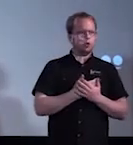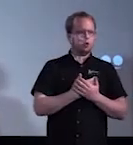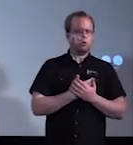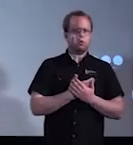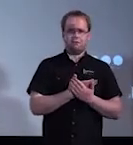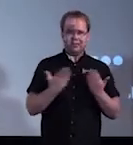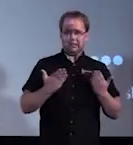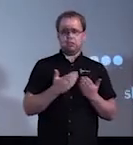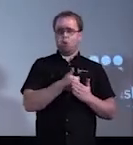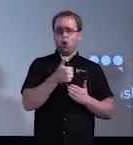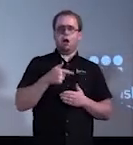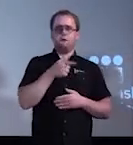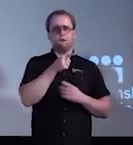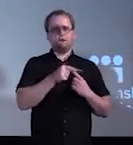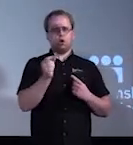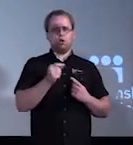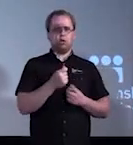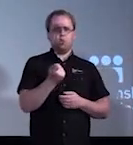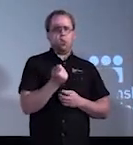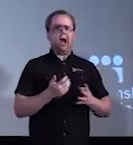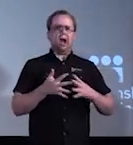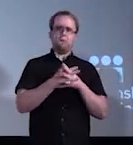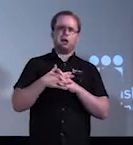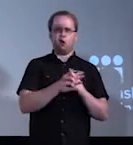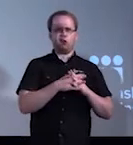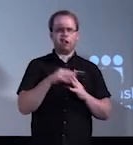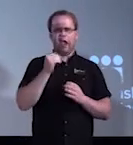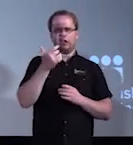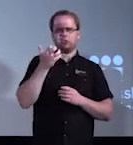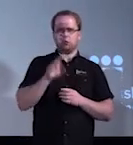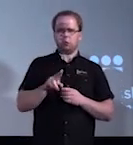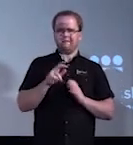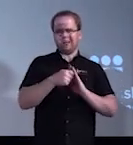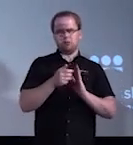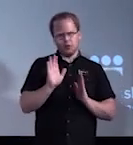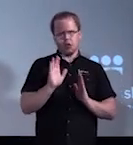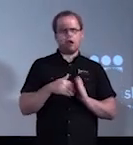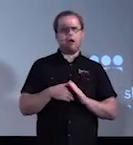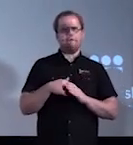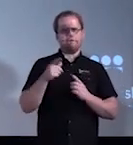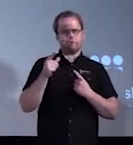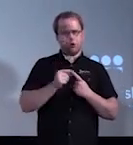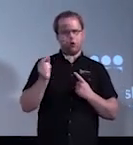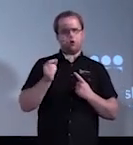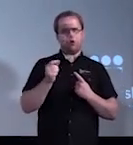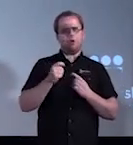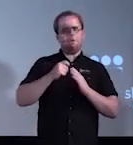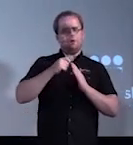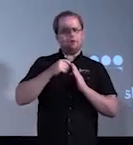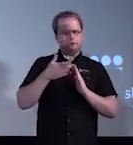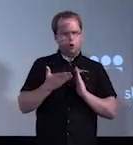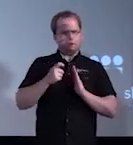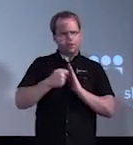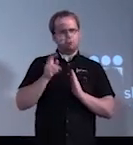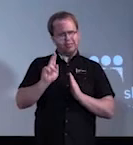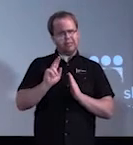att han då valde någon amerikansk actionfilm, utan att han just valde det som, är som film är till för. Att